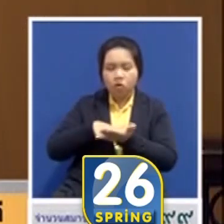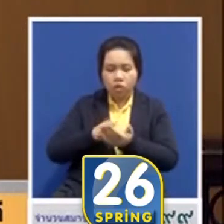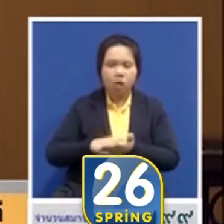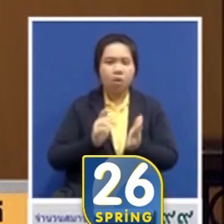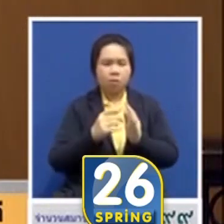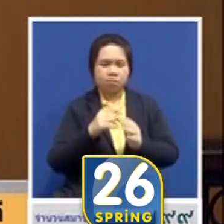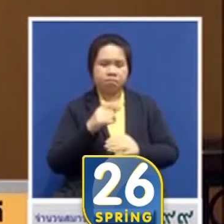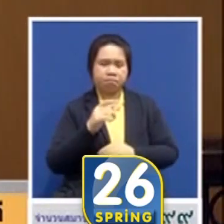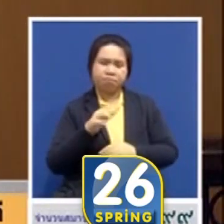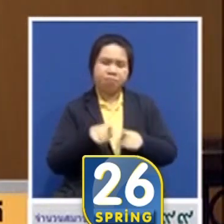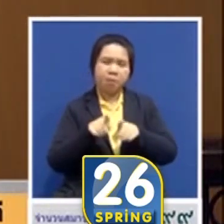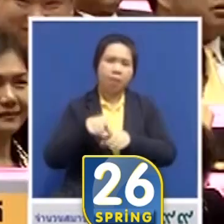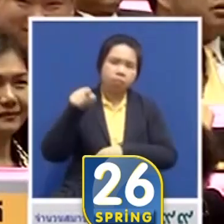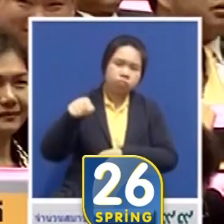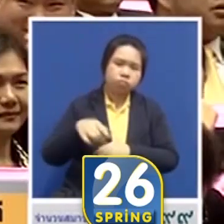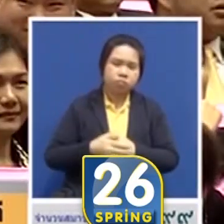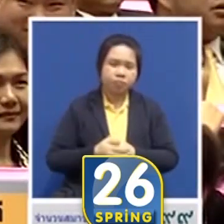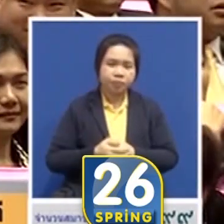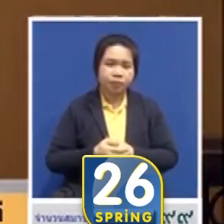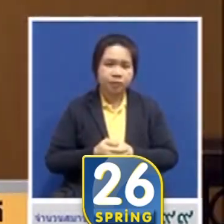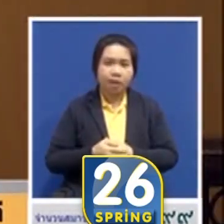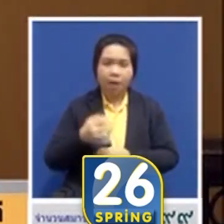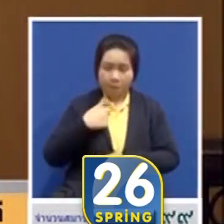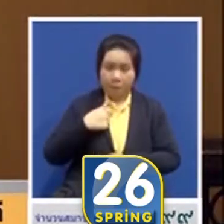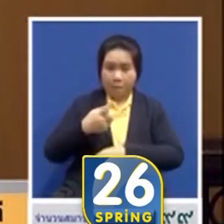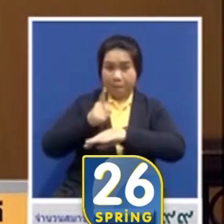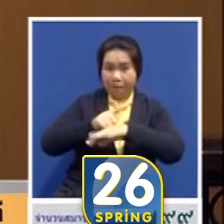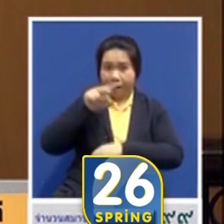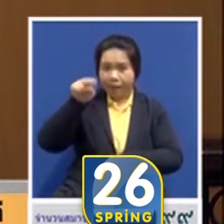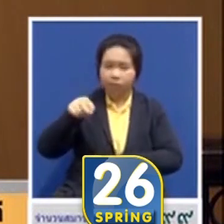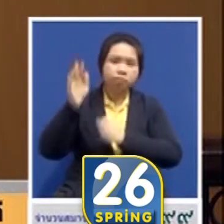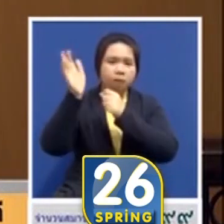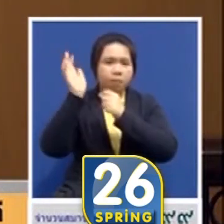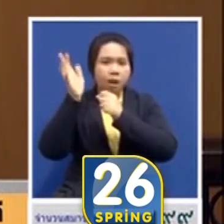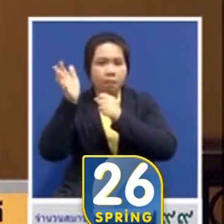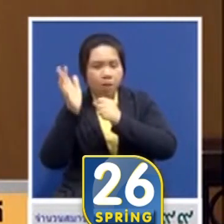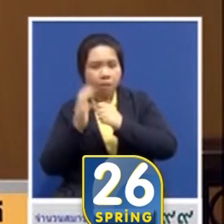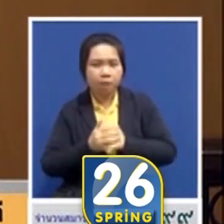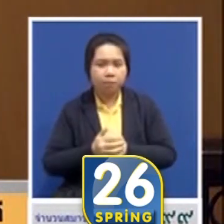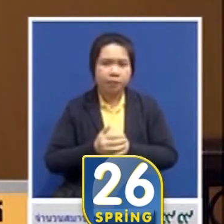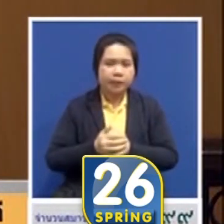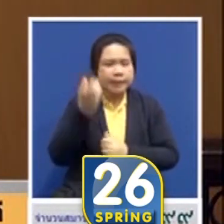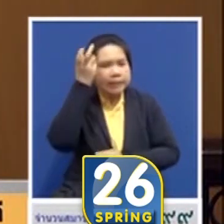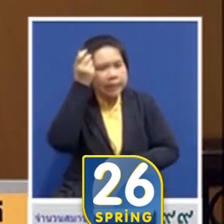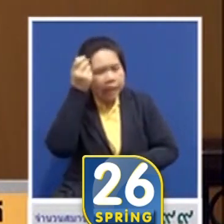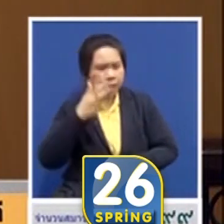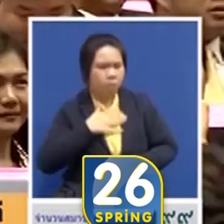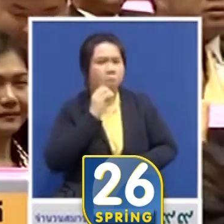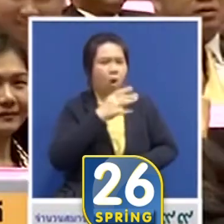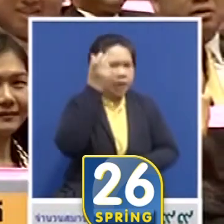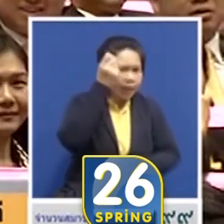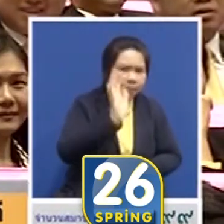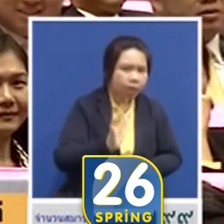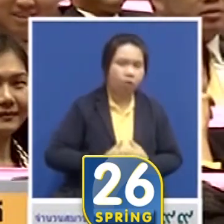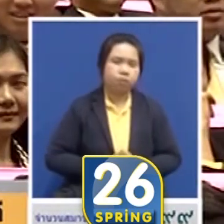นะไม่ต้องมาเตือนผมครับ ท่านจิรยุ เป็นหน้าที่ทางนู้น เห็นท่านจิรยุอภิปรายด้วยความเคร่งเครียดผมก็ไม่อยากให้เคร่งเครียด ท่านประธาน